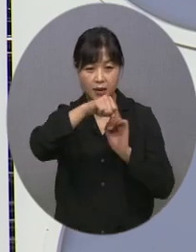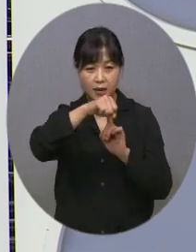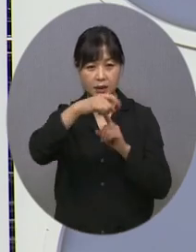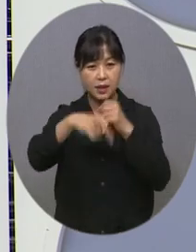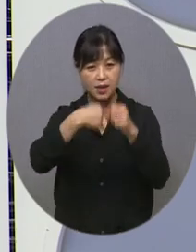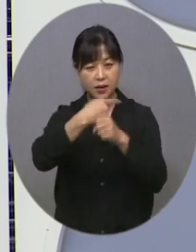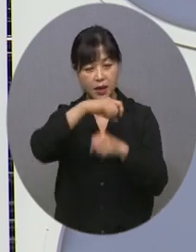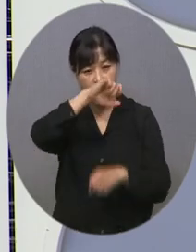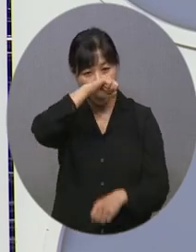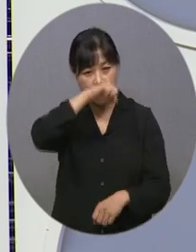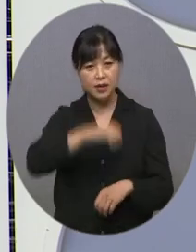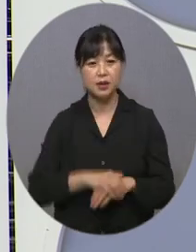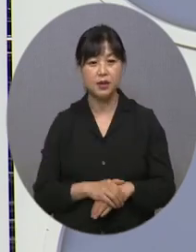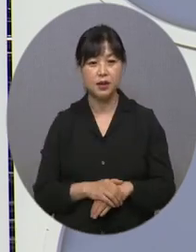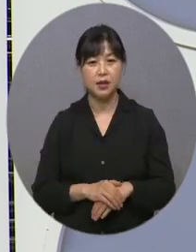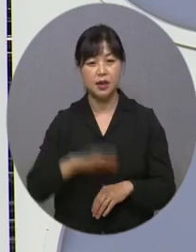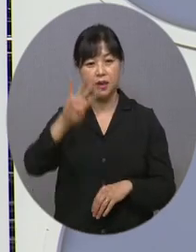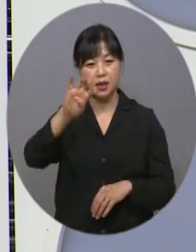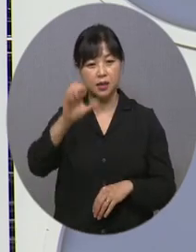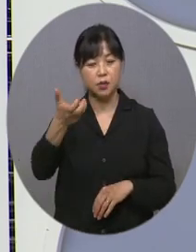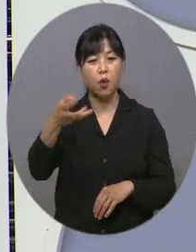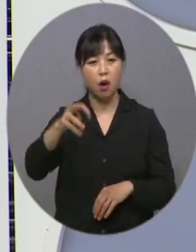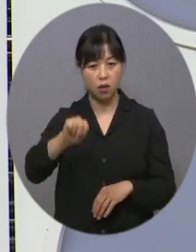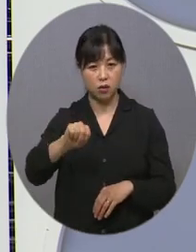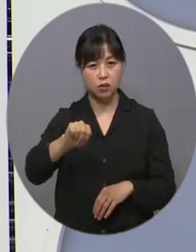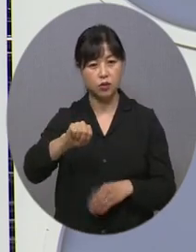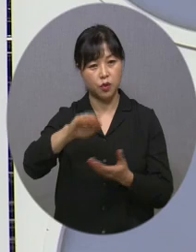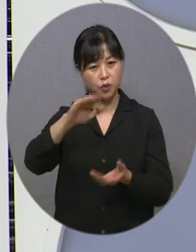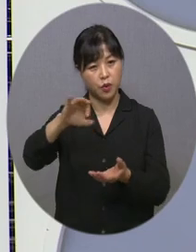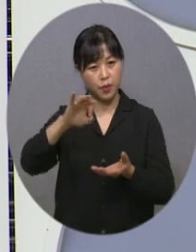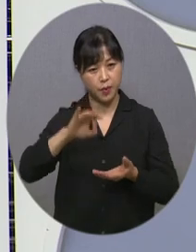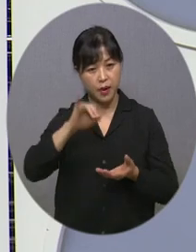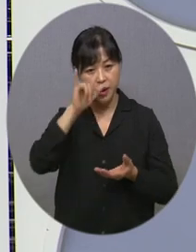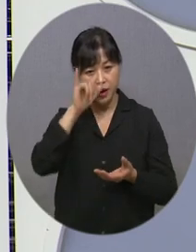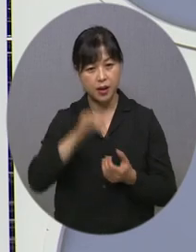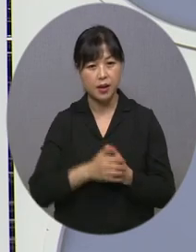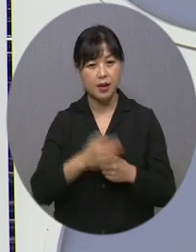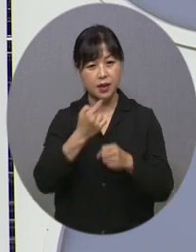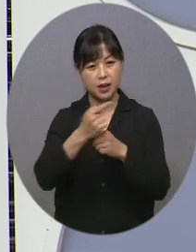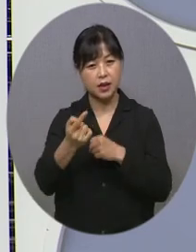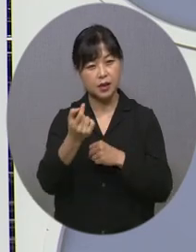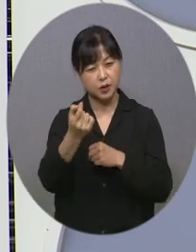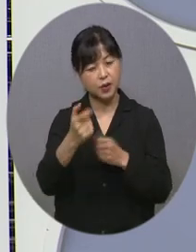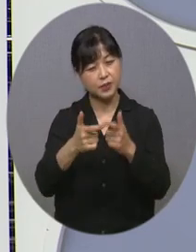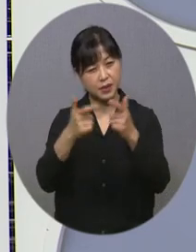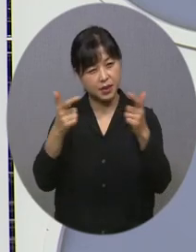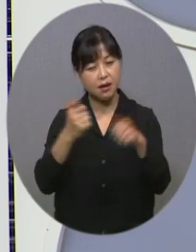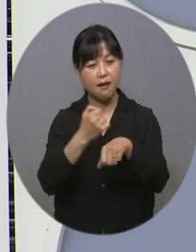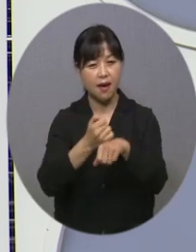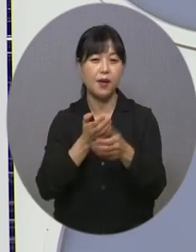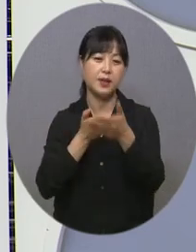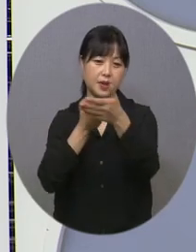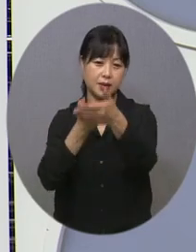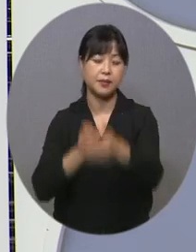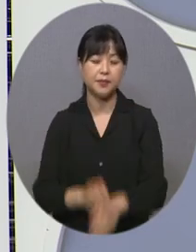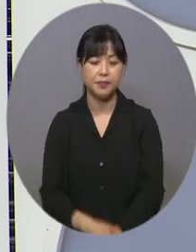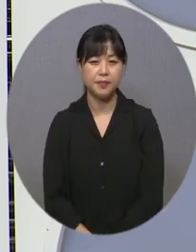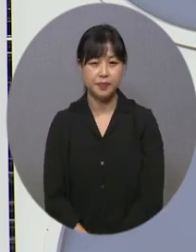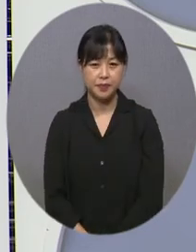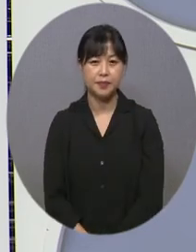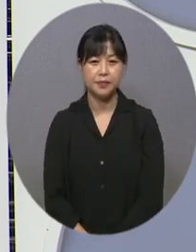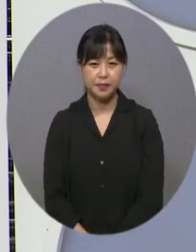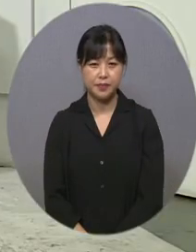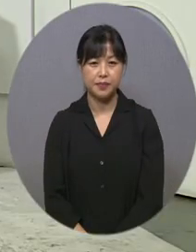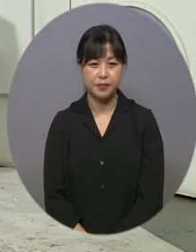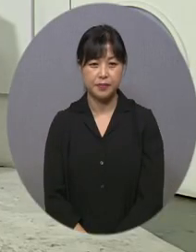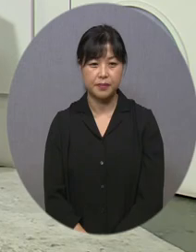예산? 연 예산은 뭐 한 40억 정도, 금년 예산이 그렇습니다. 내년에 조금 더 늘려서 요청을 했습니다.